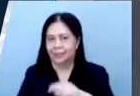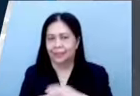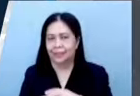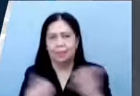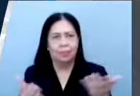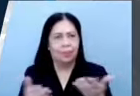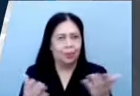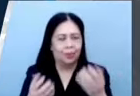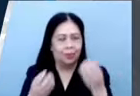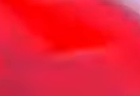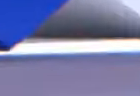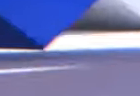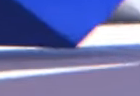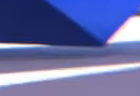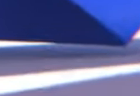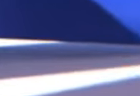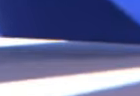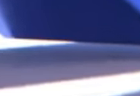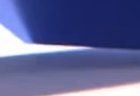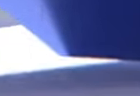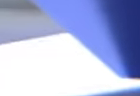pagtutok ni Salima Refran.